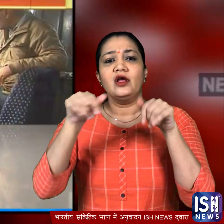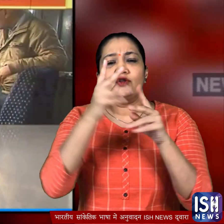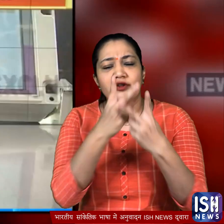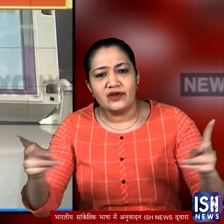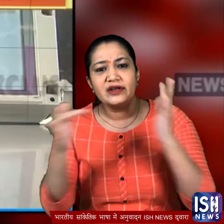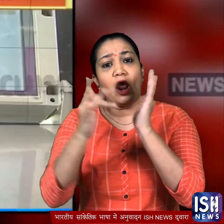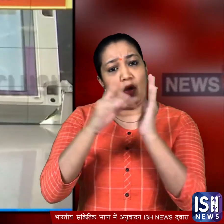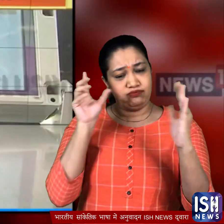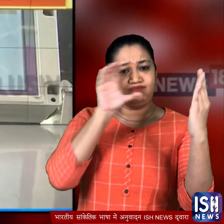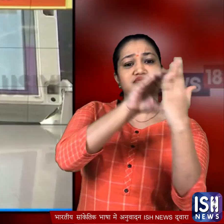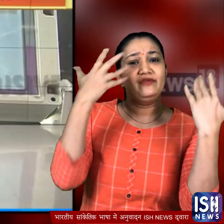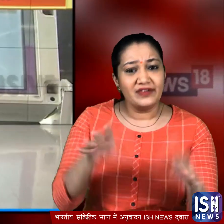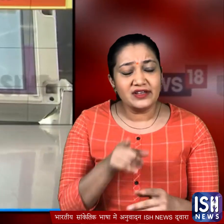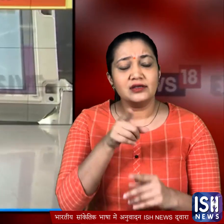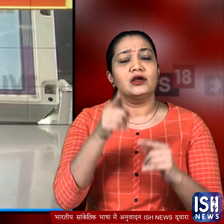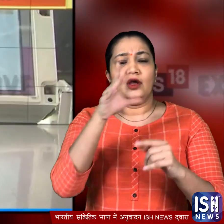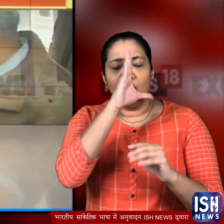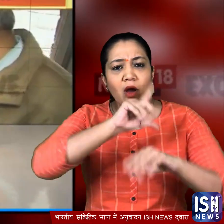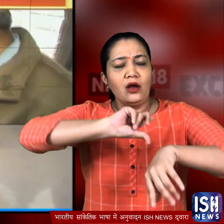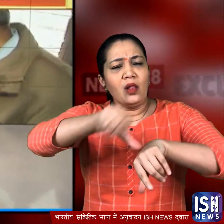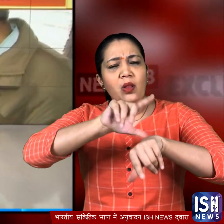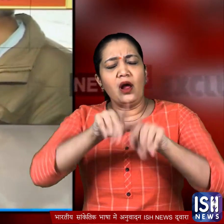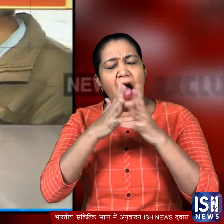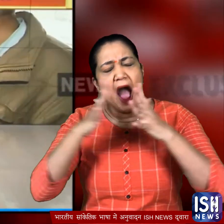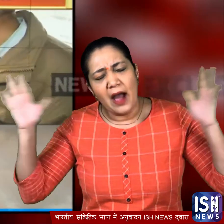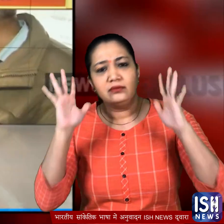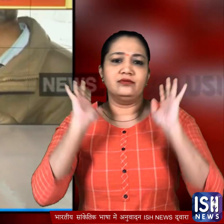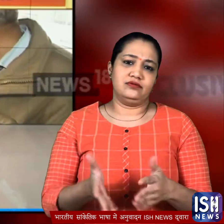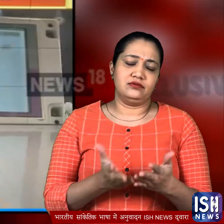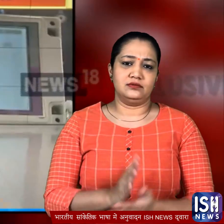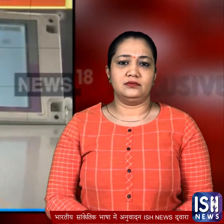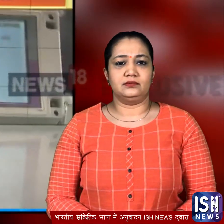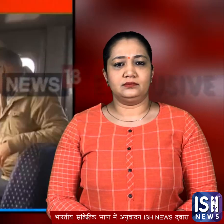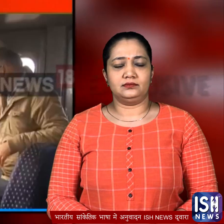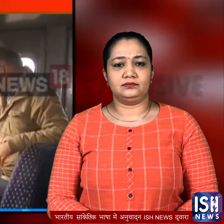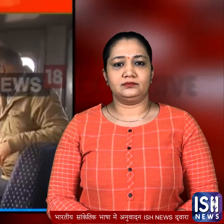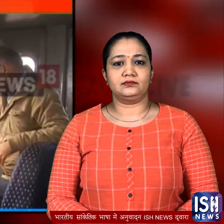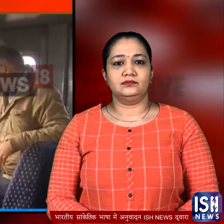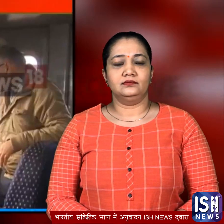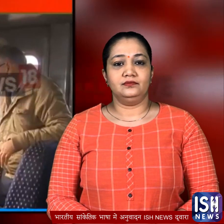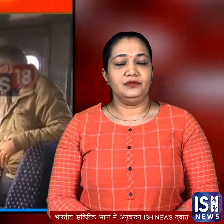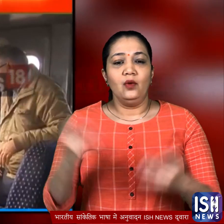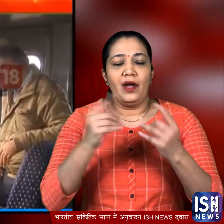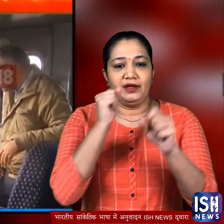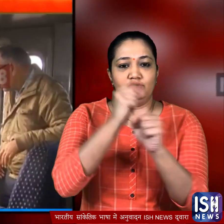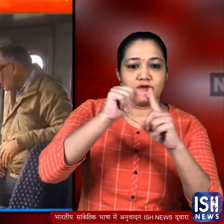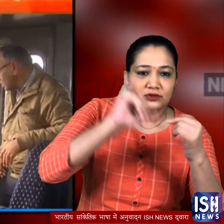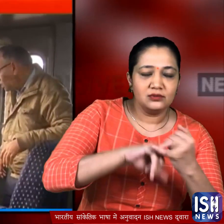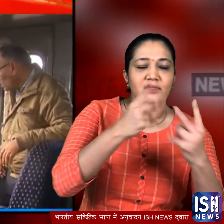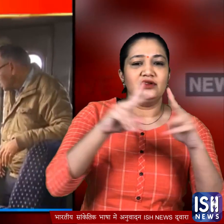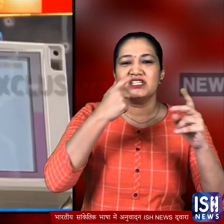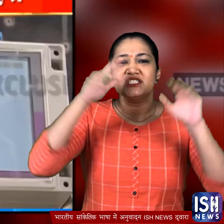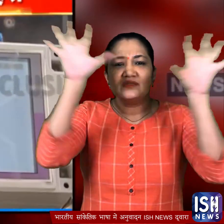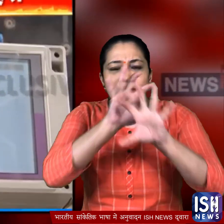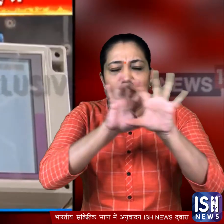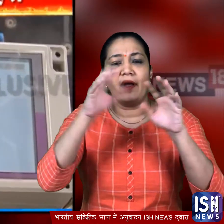डिवाइस लगाए जाने के बावजूद कोहरे के मौसम में रेलें वक्त के वेल की पाबंद नहीं हो पा रही हैं, क्योंकि जीपीएस तकनीक की मदद